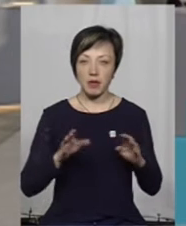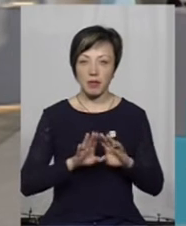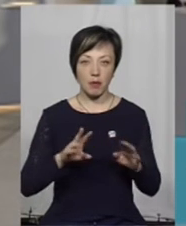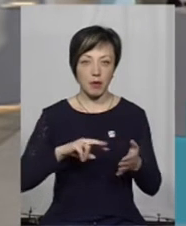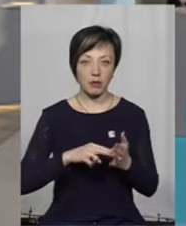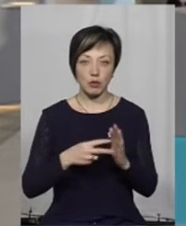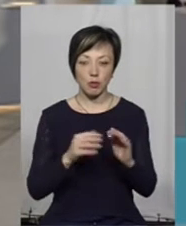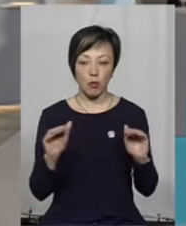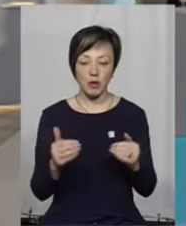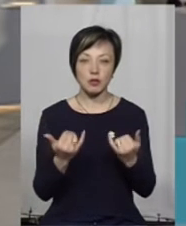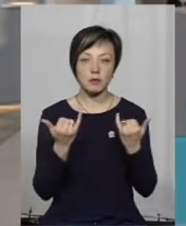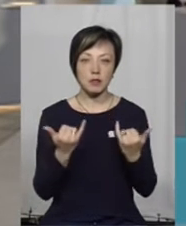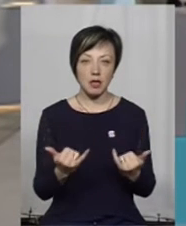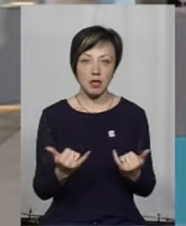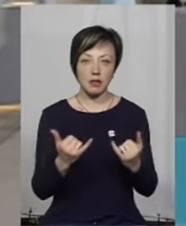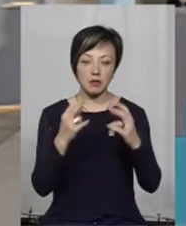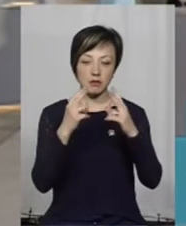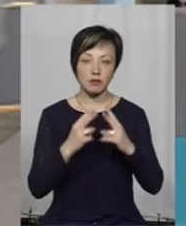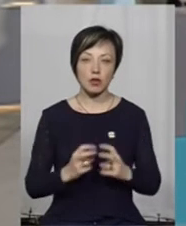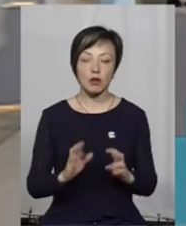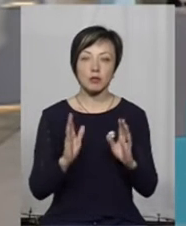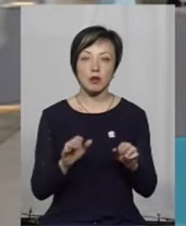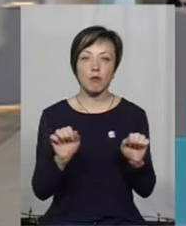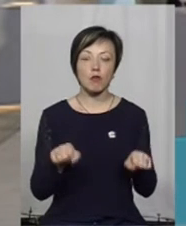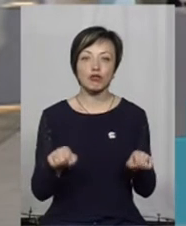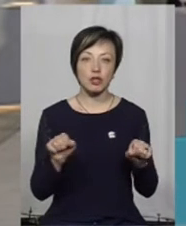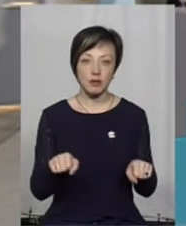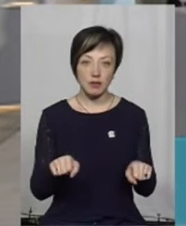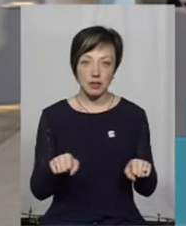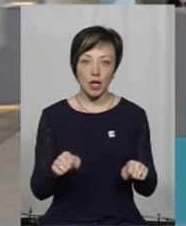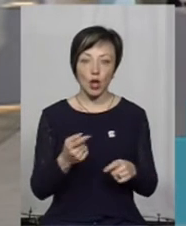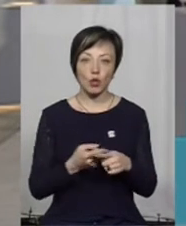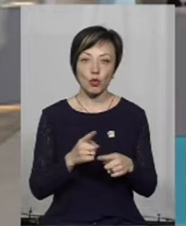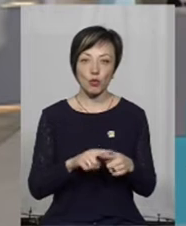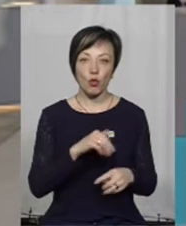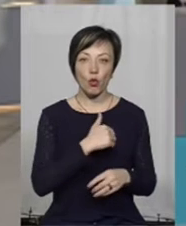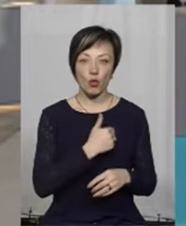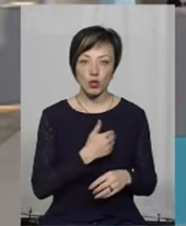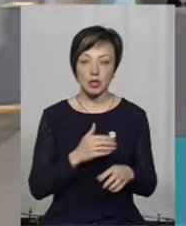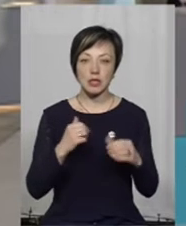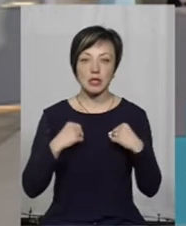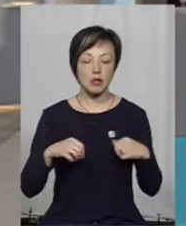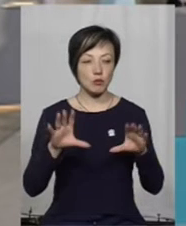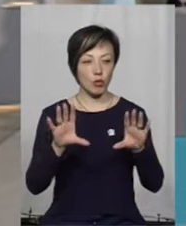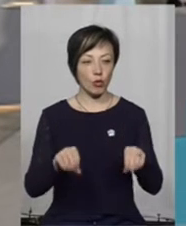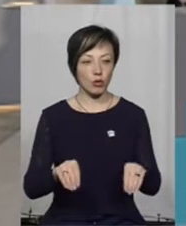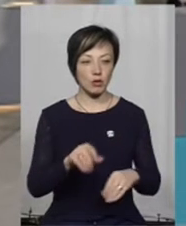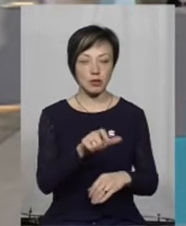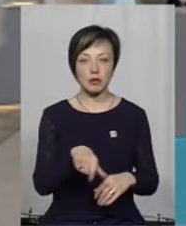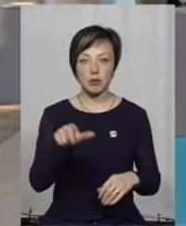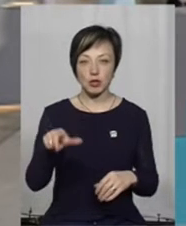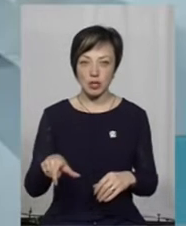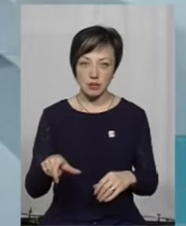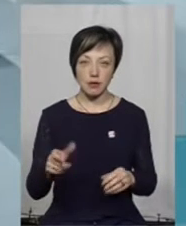передбачаємо обмежень. Наразі ми тільки вивчаємо можливість. Тому хочеться тут заспокоїти наших